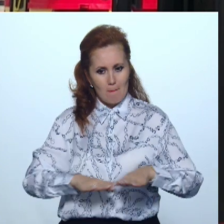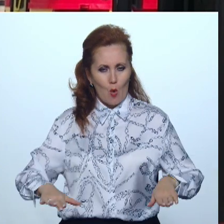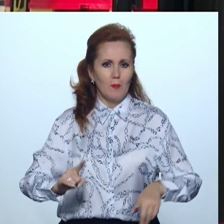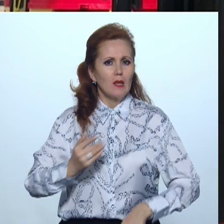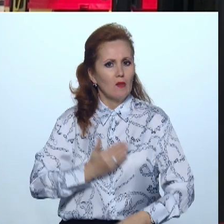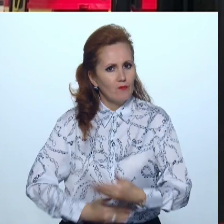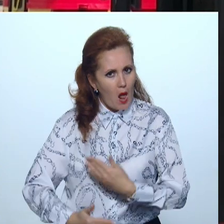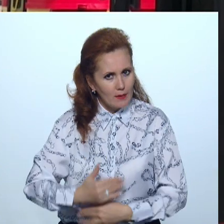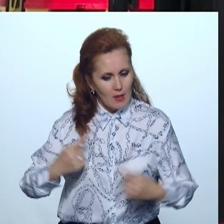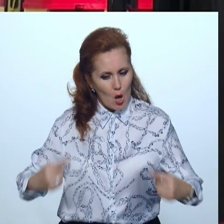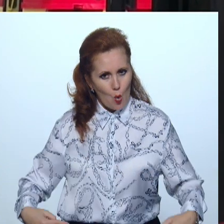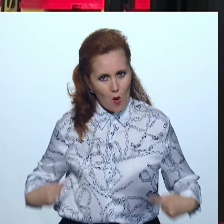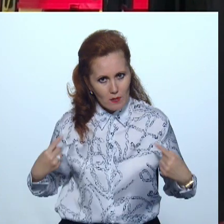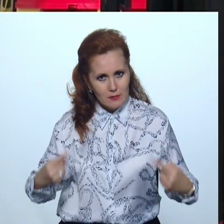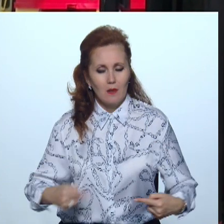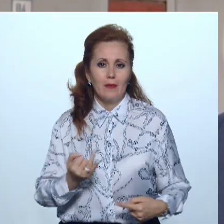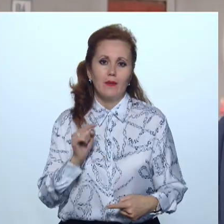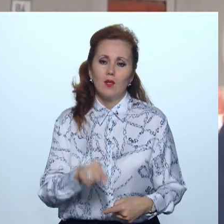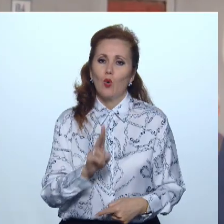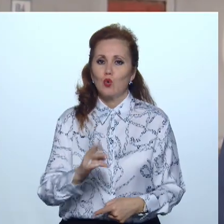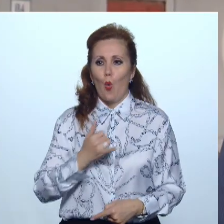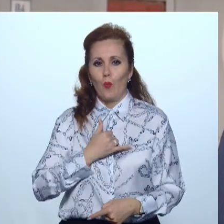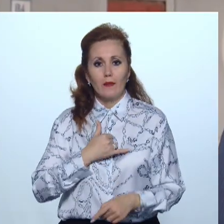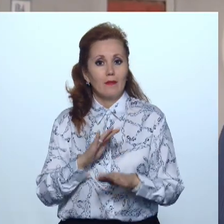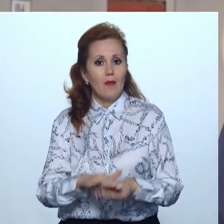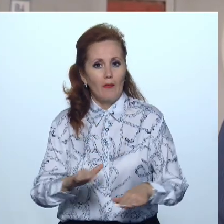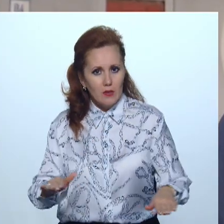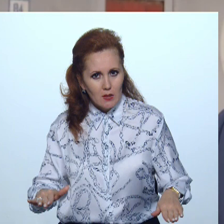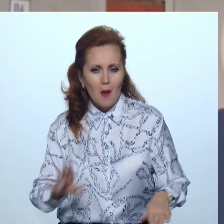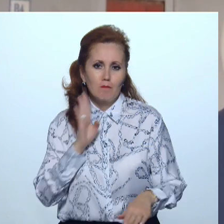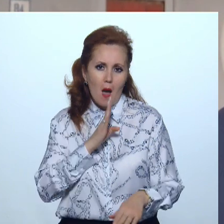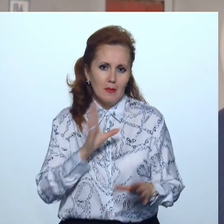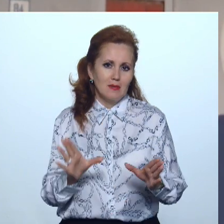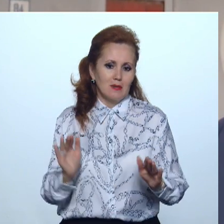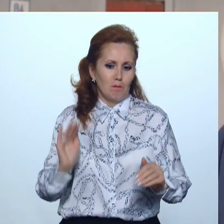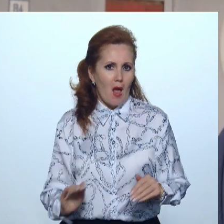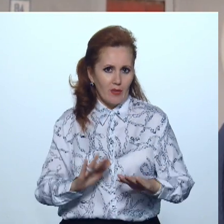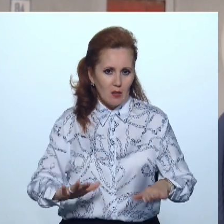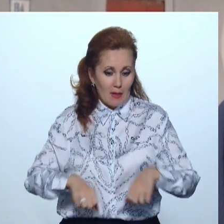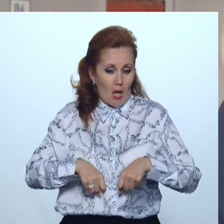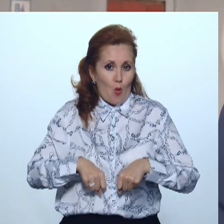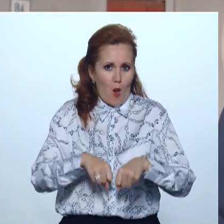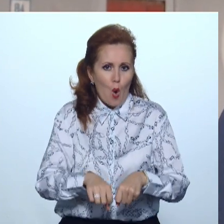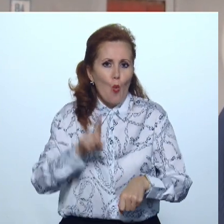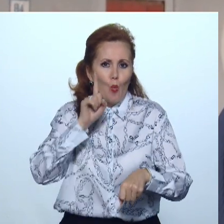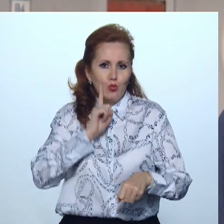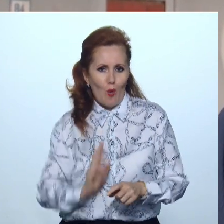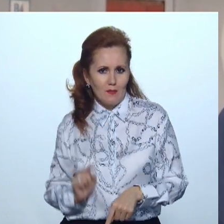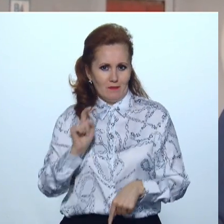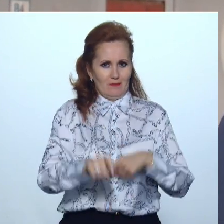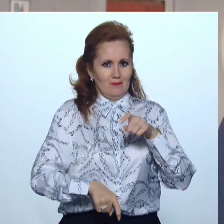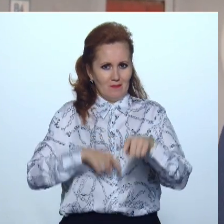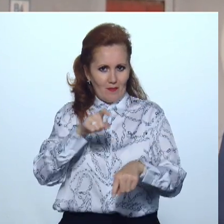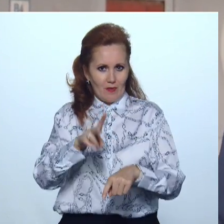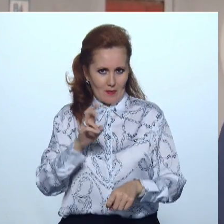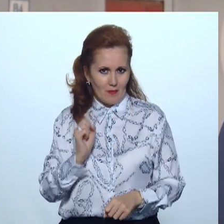инвалиды на колясках, и те, кто у нас дети, мамы с маленькими детьми на колясках, они могли без